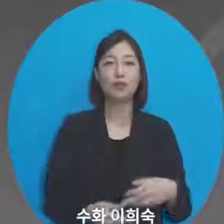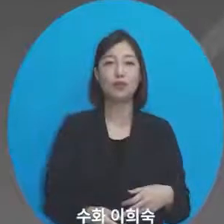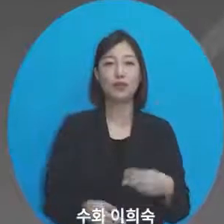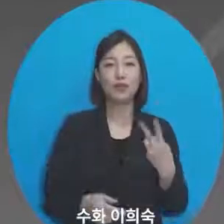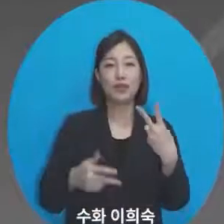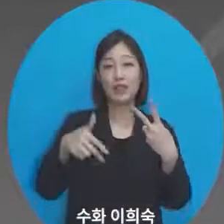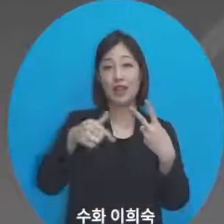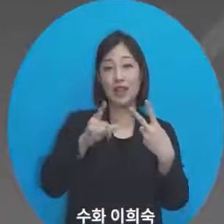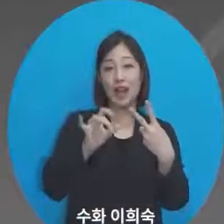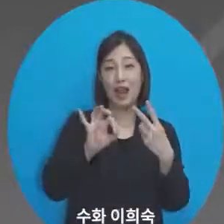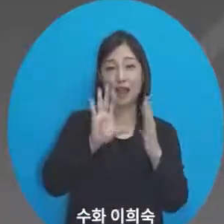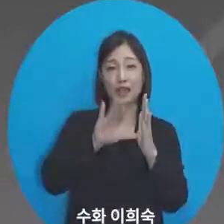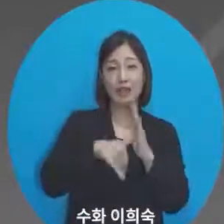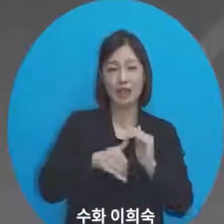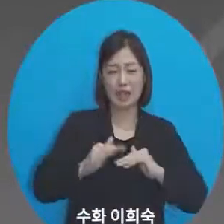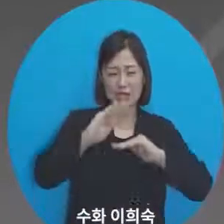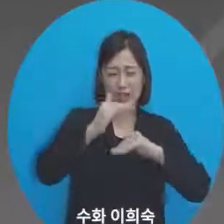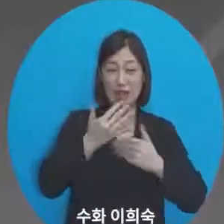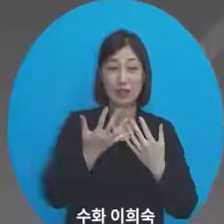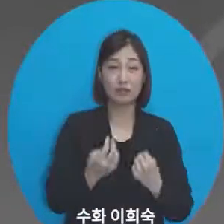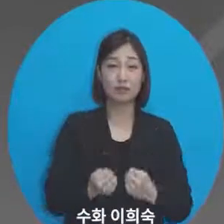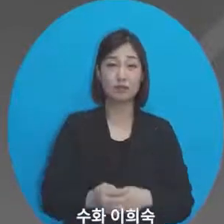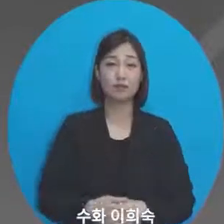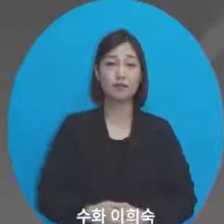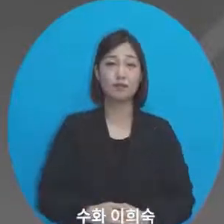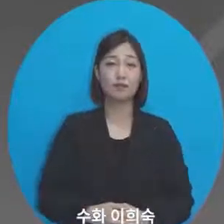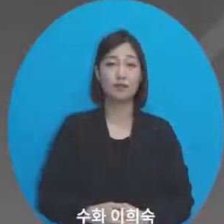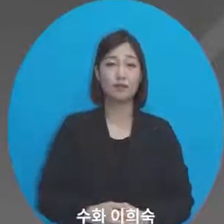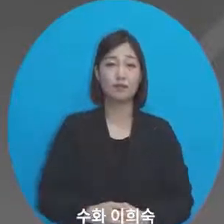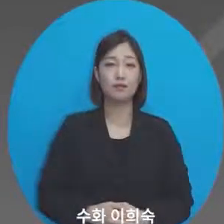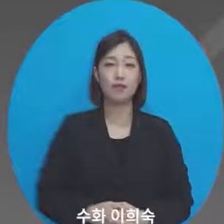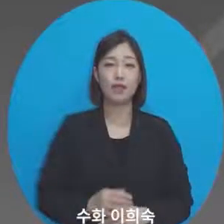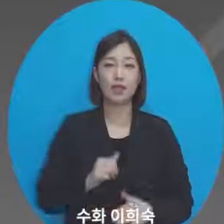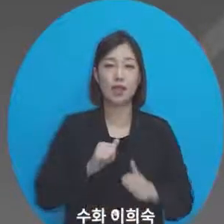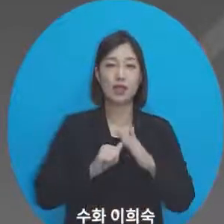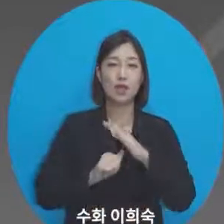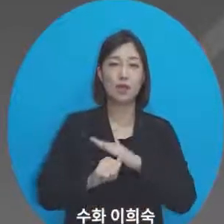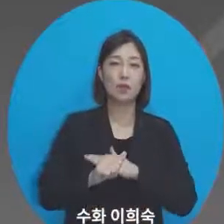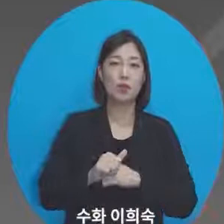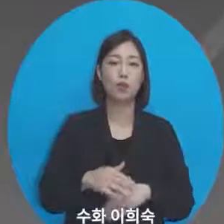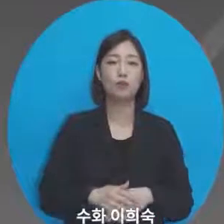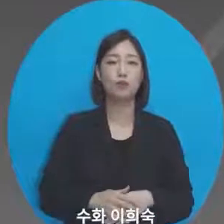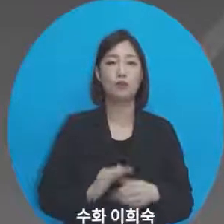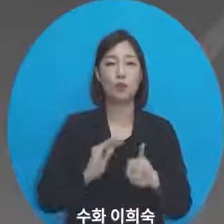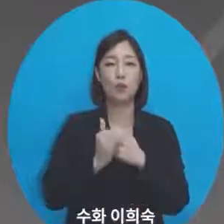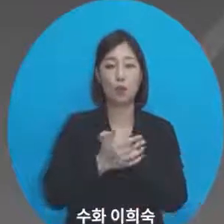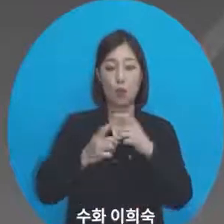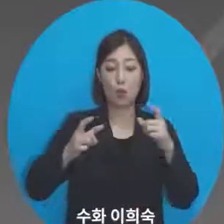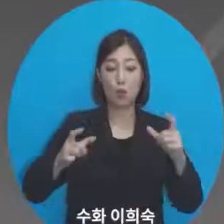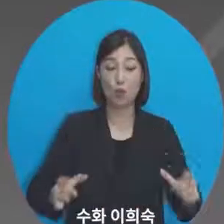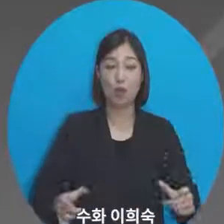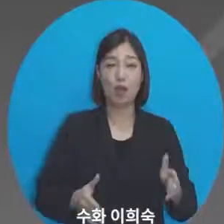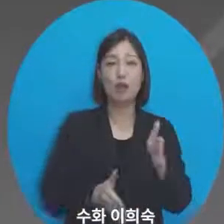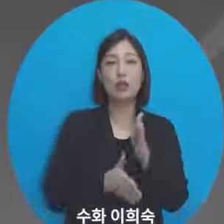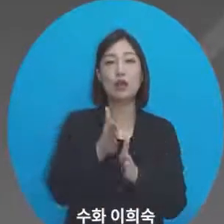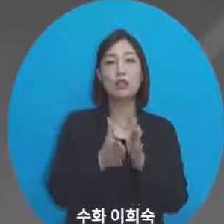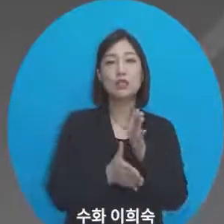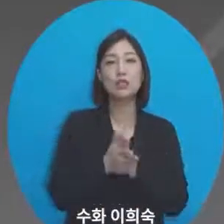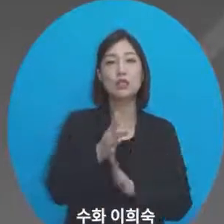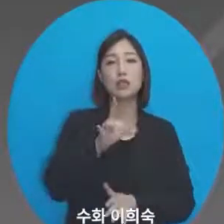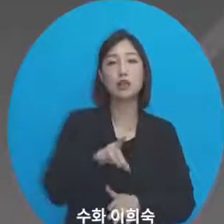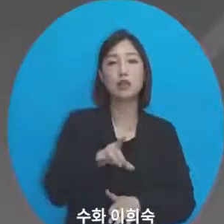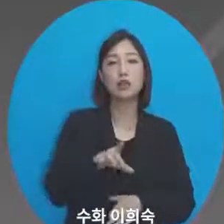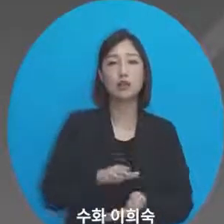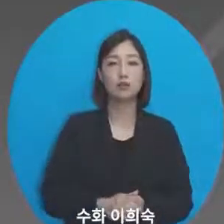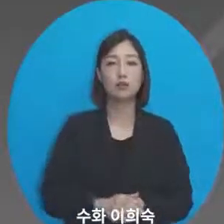2항에서 각각 규정을 하고 있습니다. 대표적인 그 보호구역 설치 위치를 한번 보자면요. 어린이 보호구역